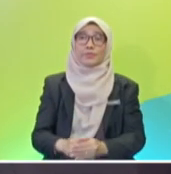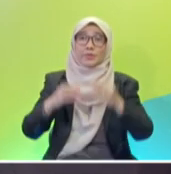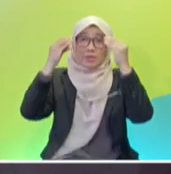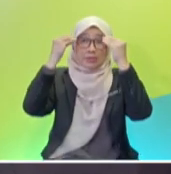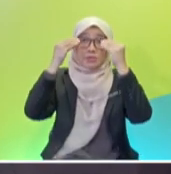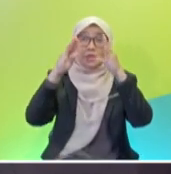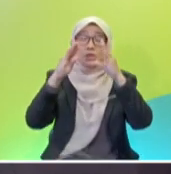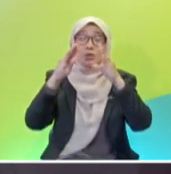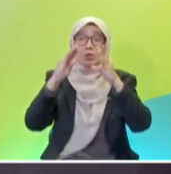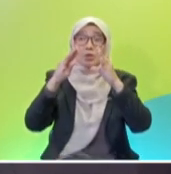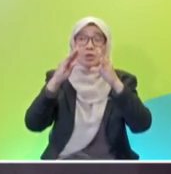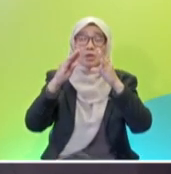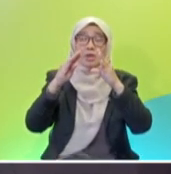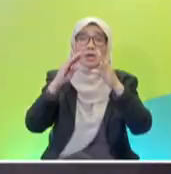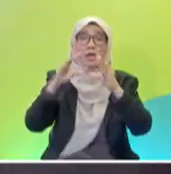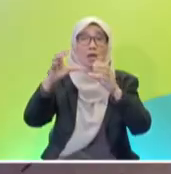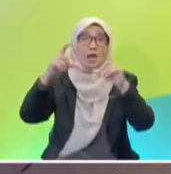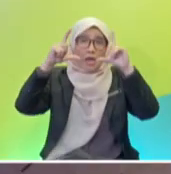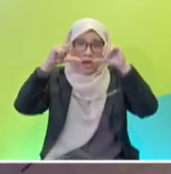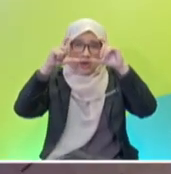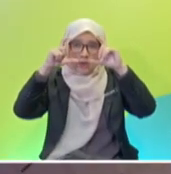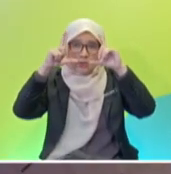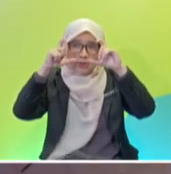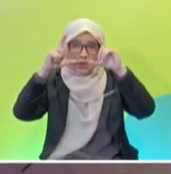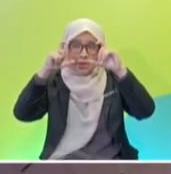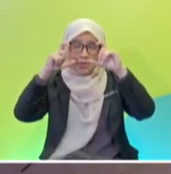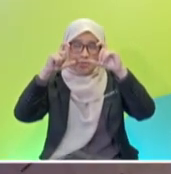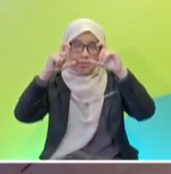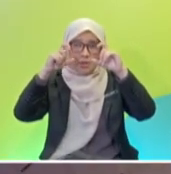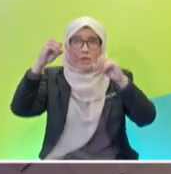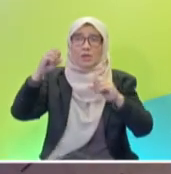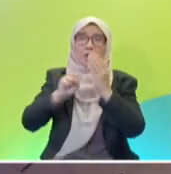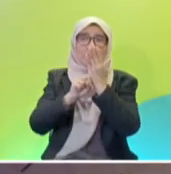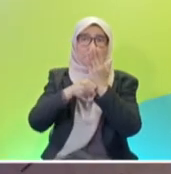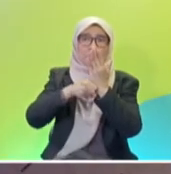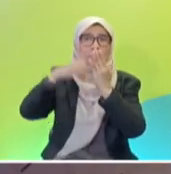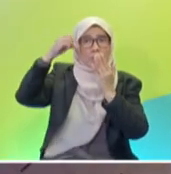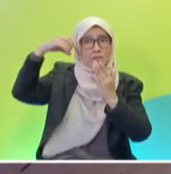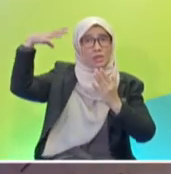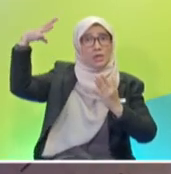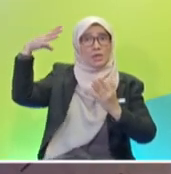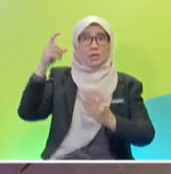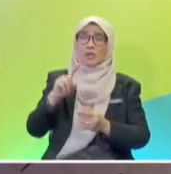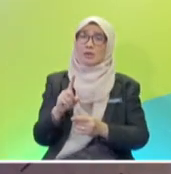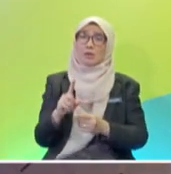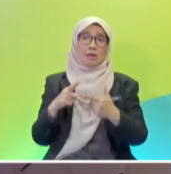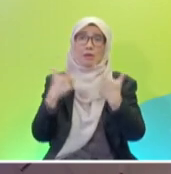menggunakan sumber cahaya lain. Cukup dengan cahaya matahari. Okey, baik. Hanif. Ya,